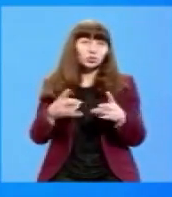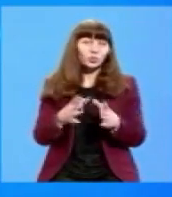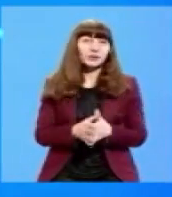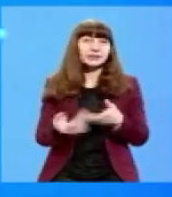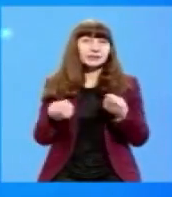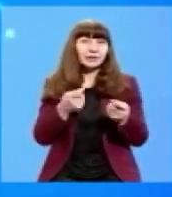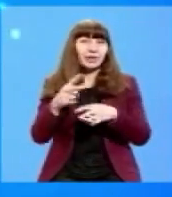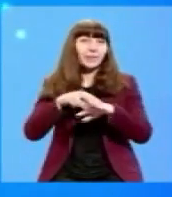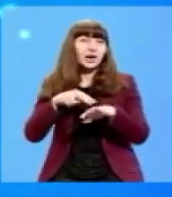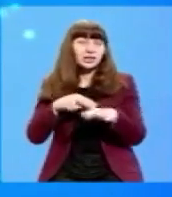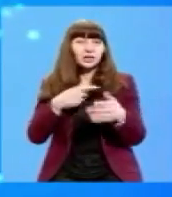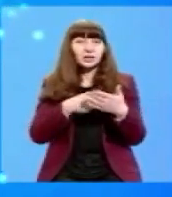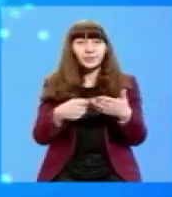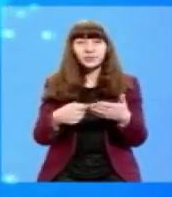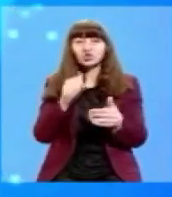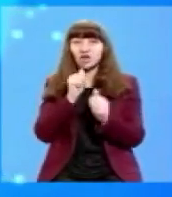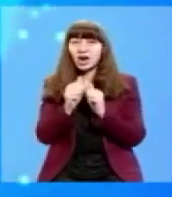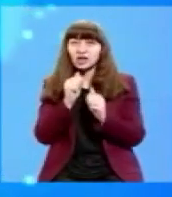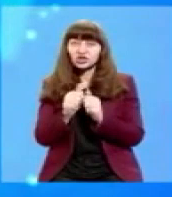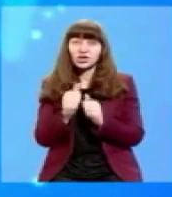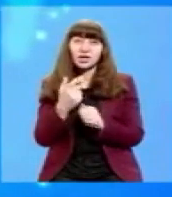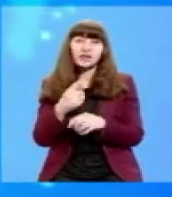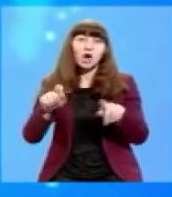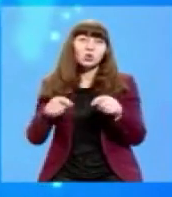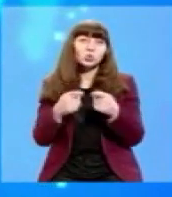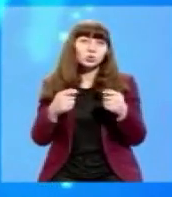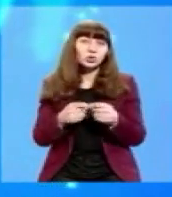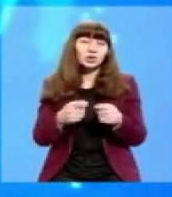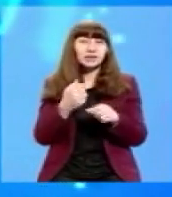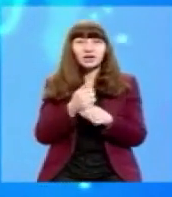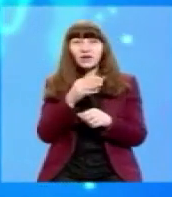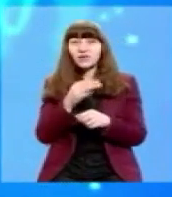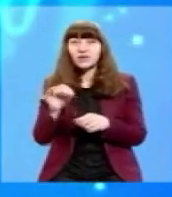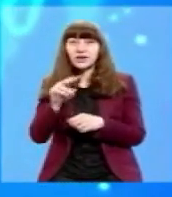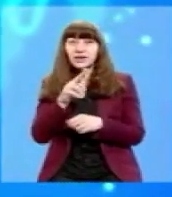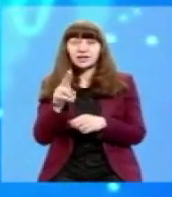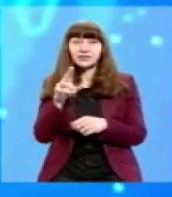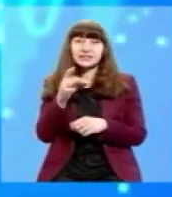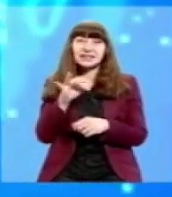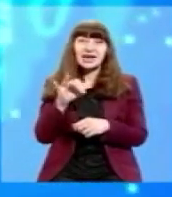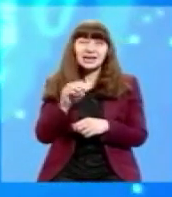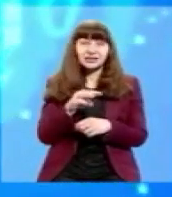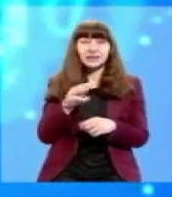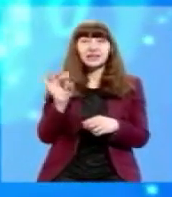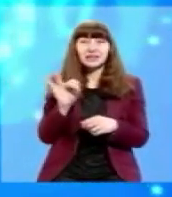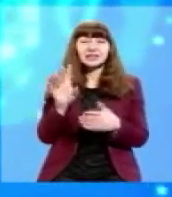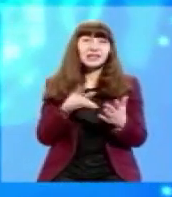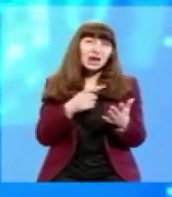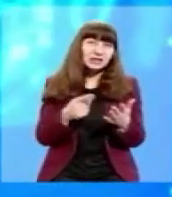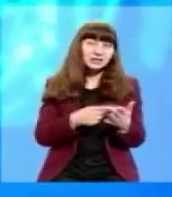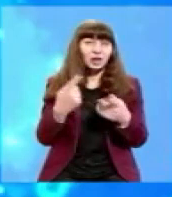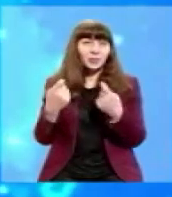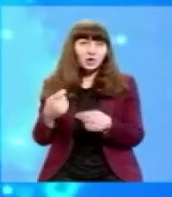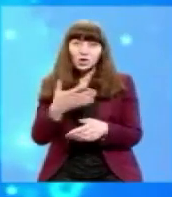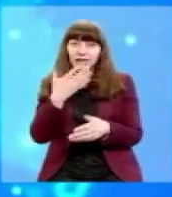В департаменте полиции отмечают, что чаще всего правонарушители создают фейковые страницы и сайты, продают несуществующие в